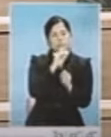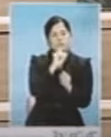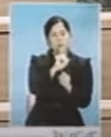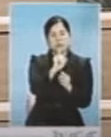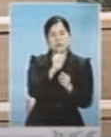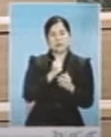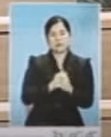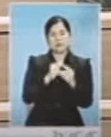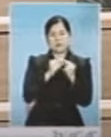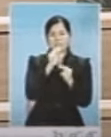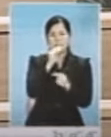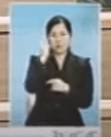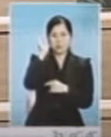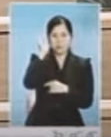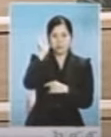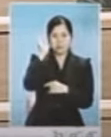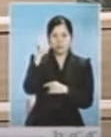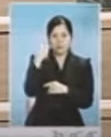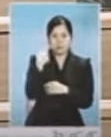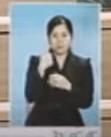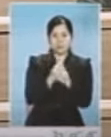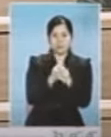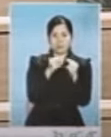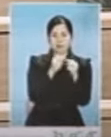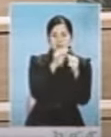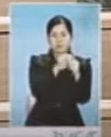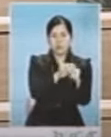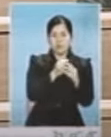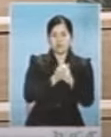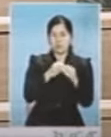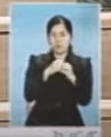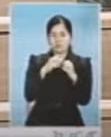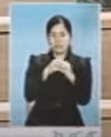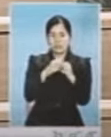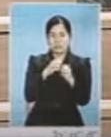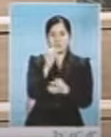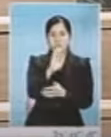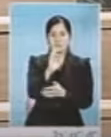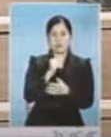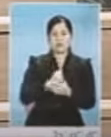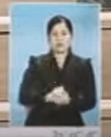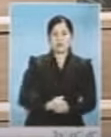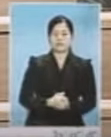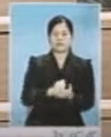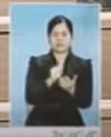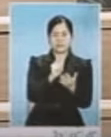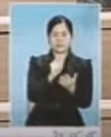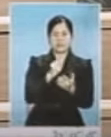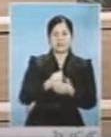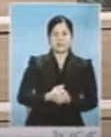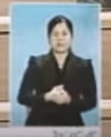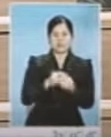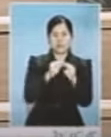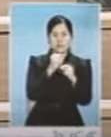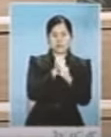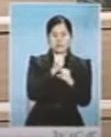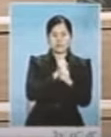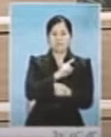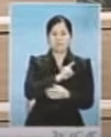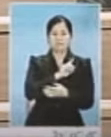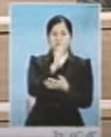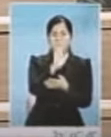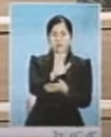ท่านจะอภิปรายท่านก็อภิปรายเรื่องของท่านไปไม่ต้องมาแทรกแซงก้าวไกลแล้วก็การทำหน้าที่ของท่าน